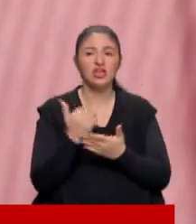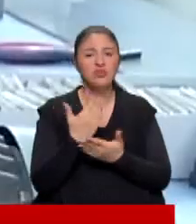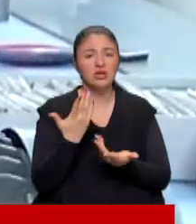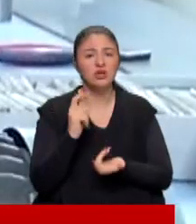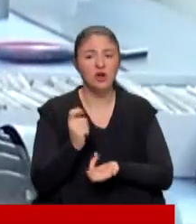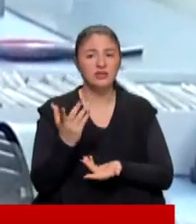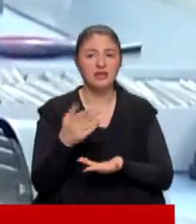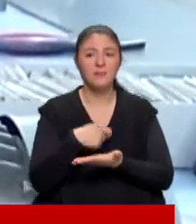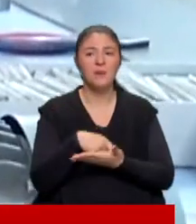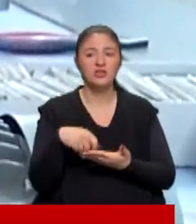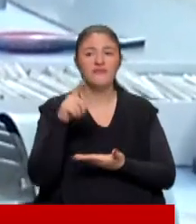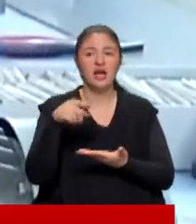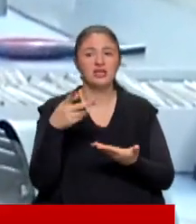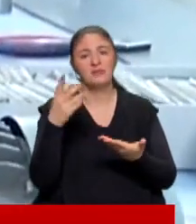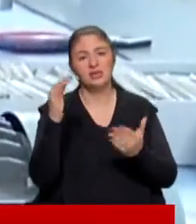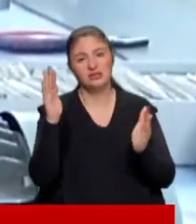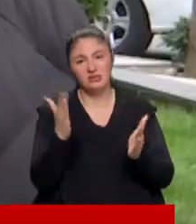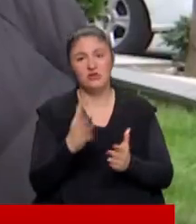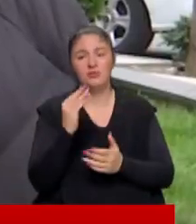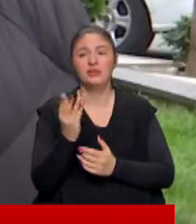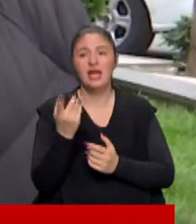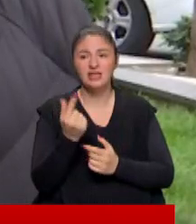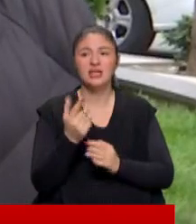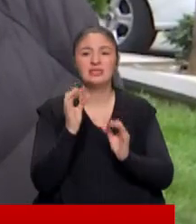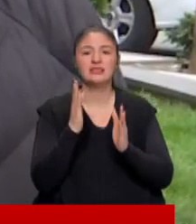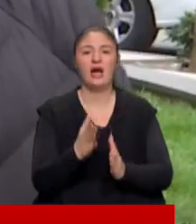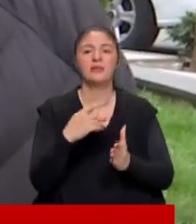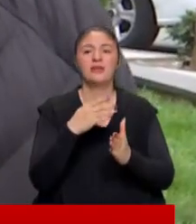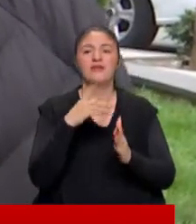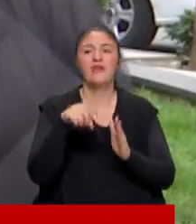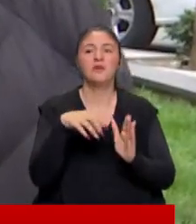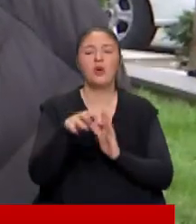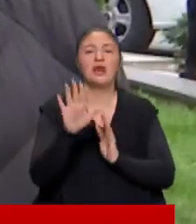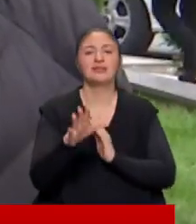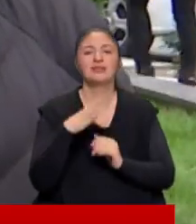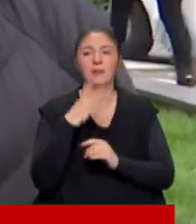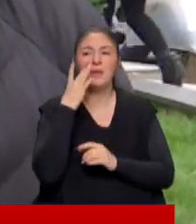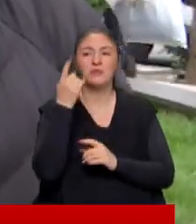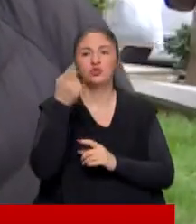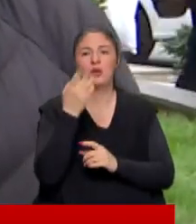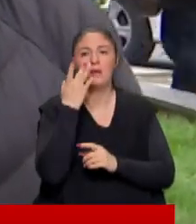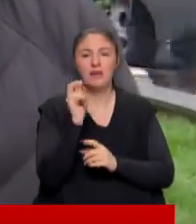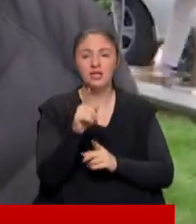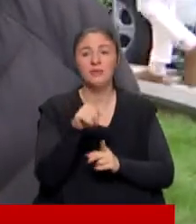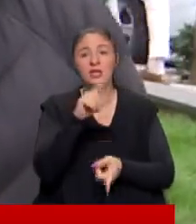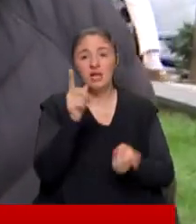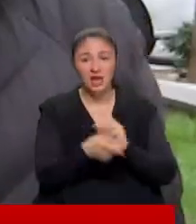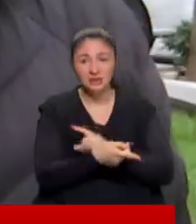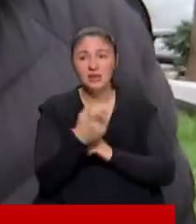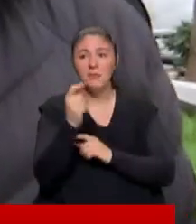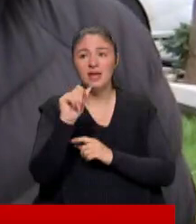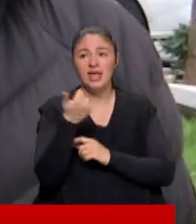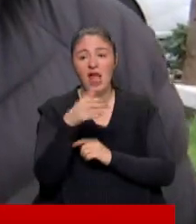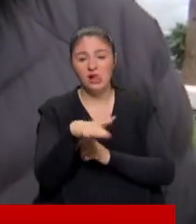zaten zorken maaşlardaki verginin azaltılması. En azından sabit vergi dilimi kalsın isteriz. Belli bir oran belirlensin. Bir de aksine paranın